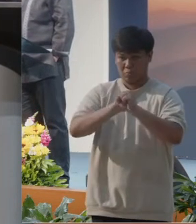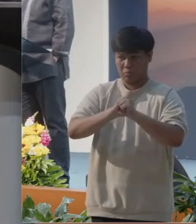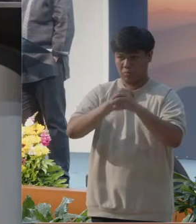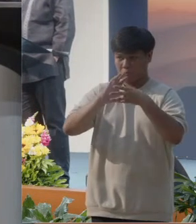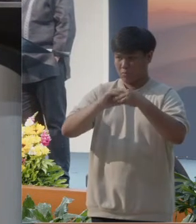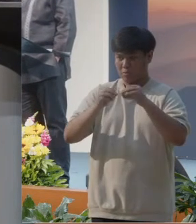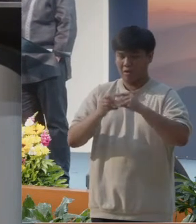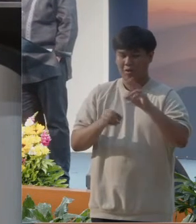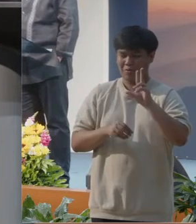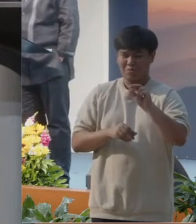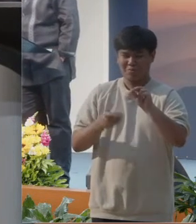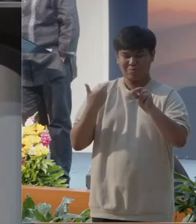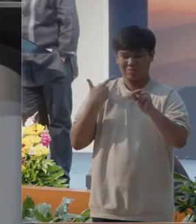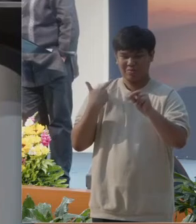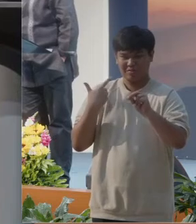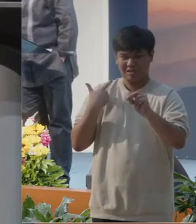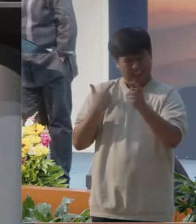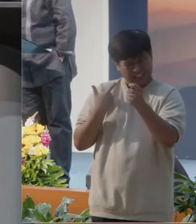ating salaysay.